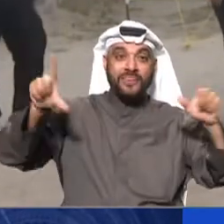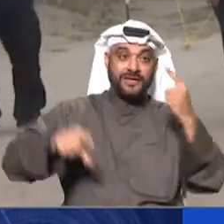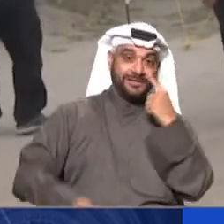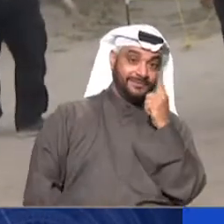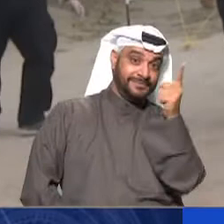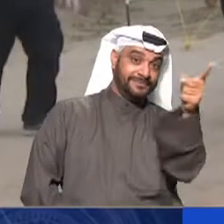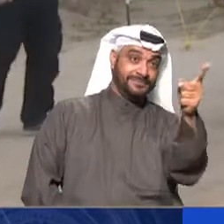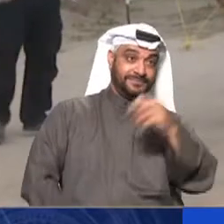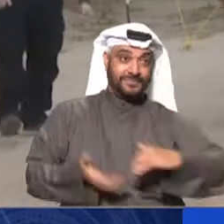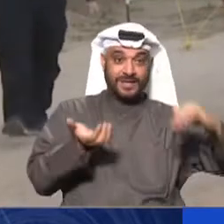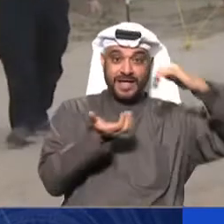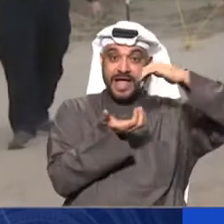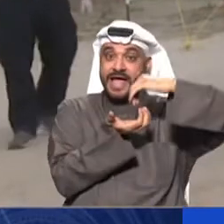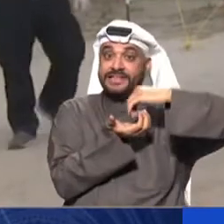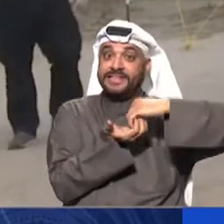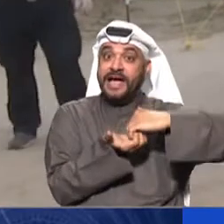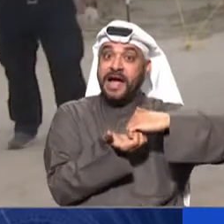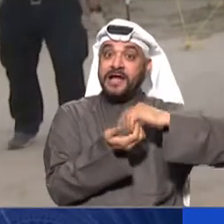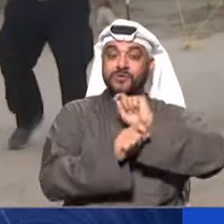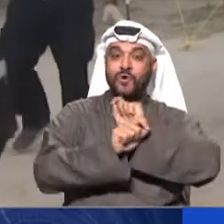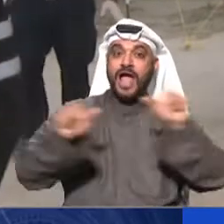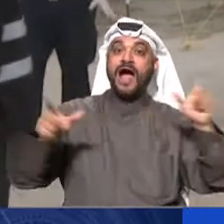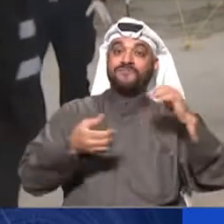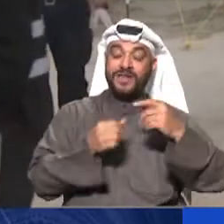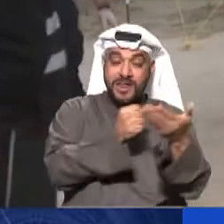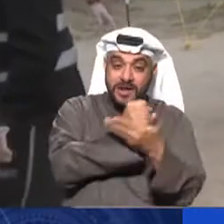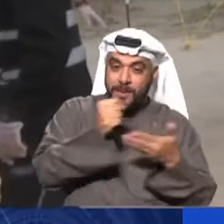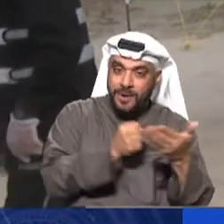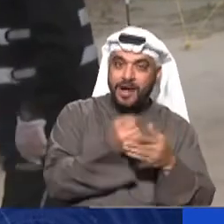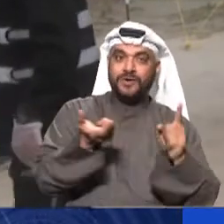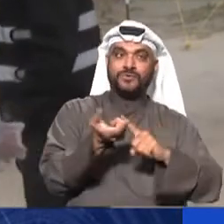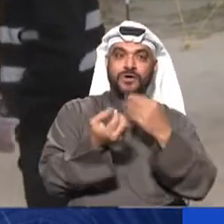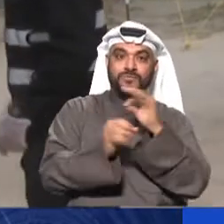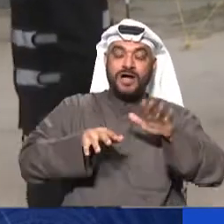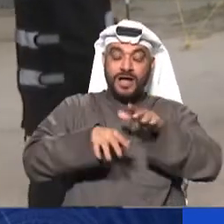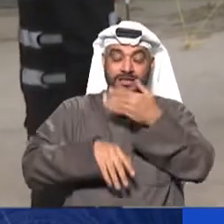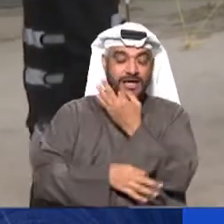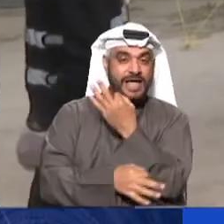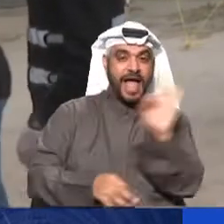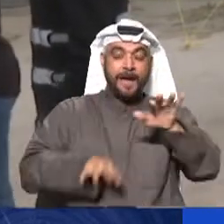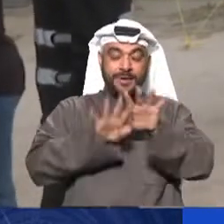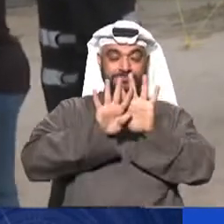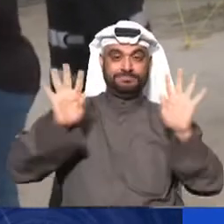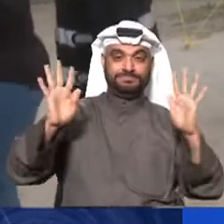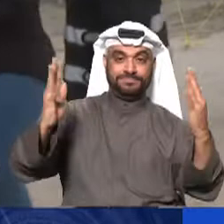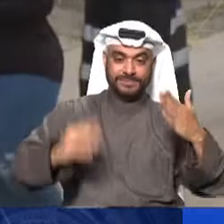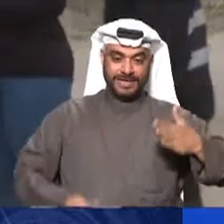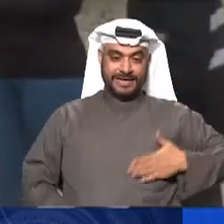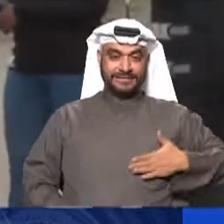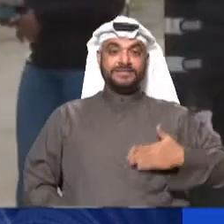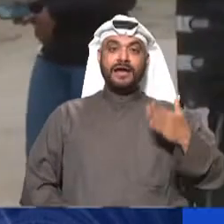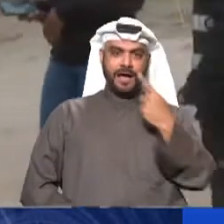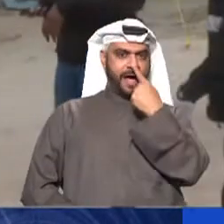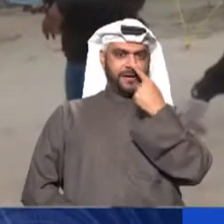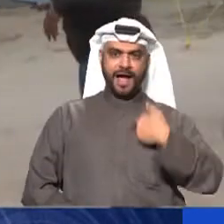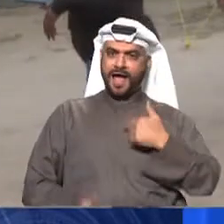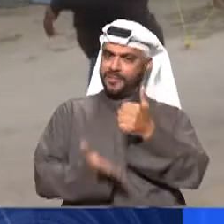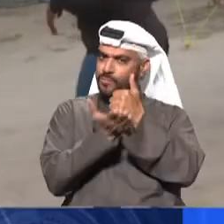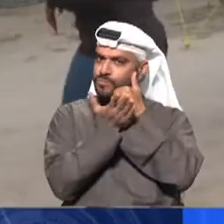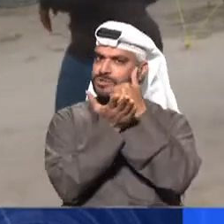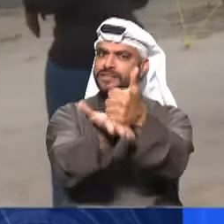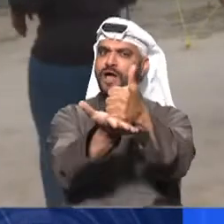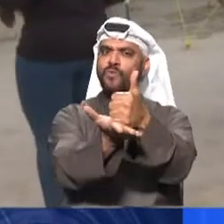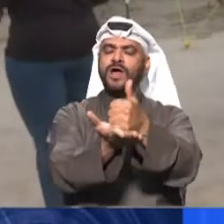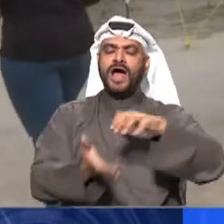اتحاد للثروة الحيوانية مشاركين وبالمقدمة في كل حدث يكون فيه متطوعين لهذا